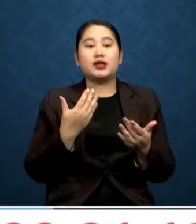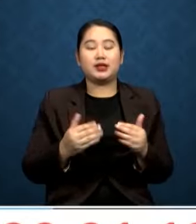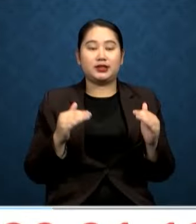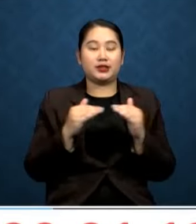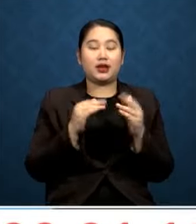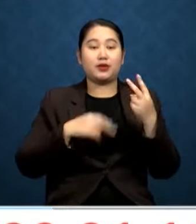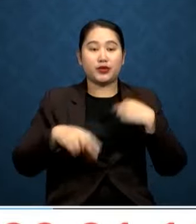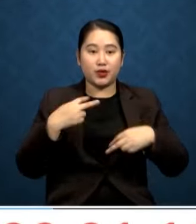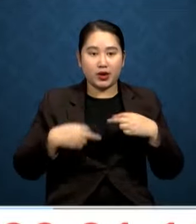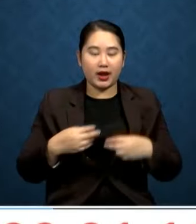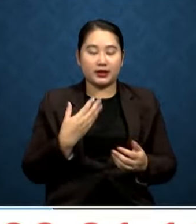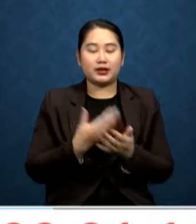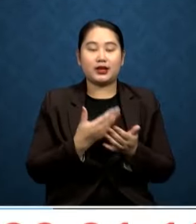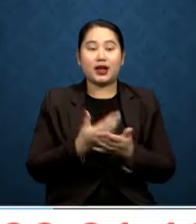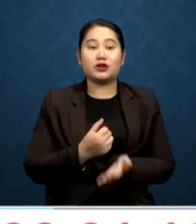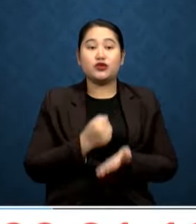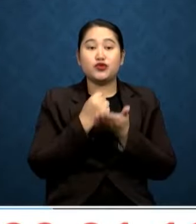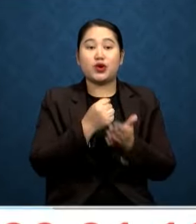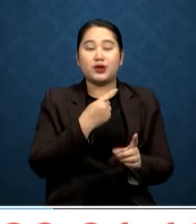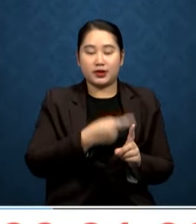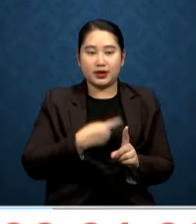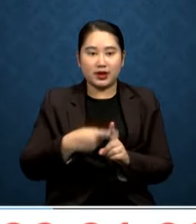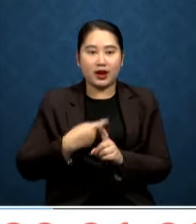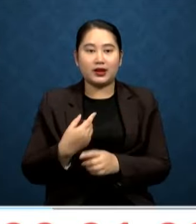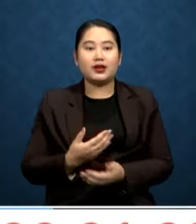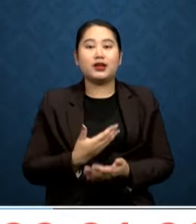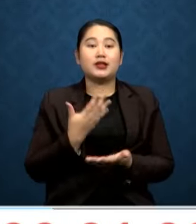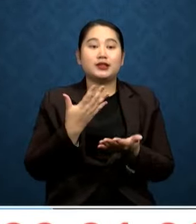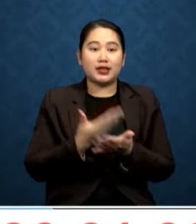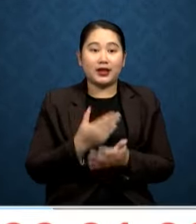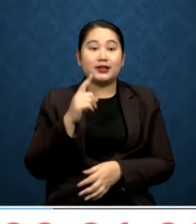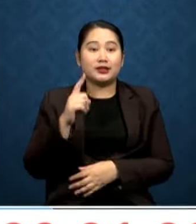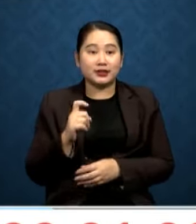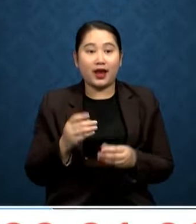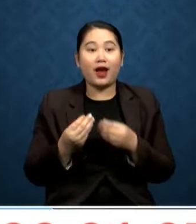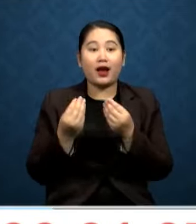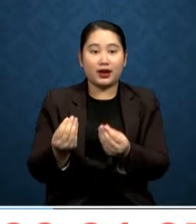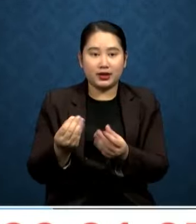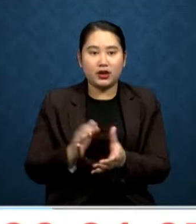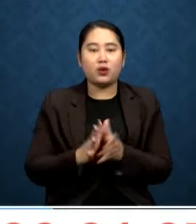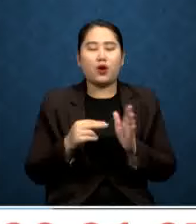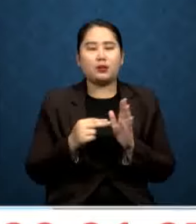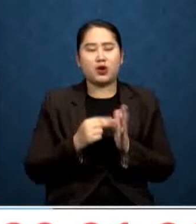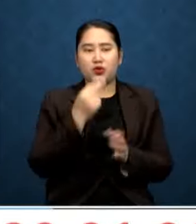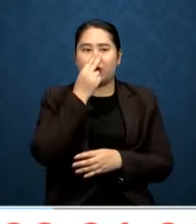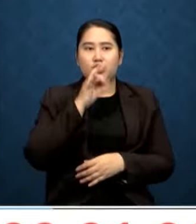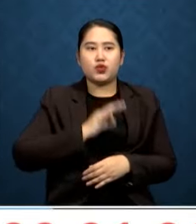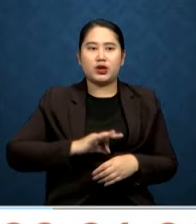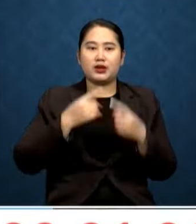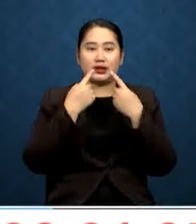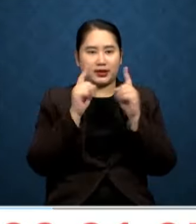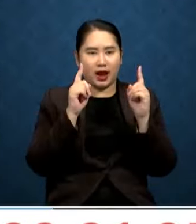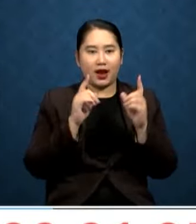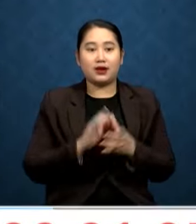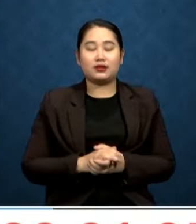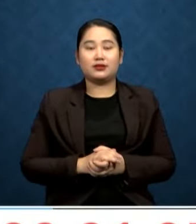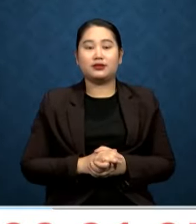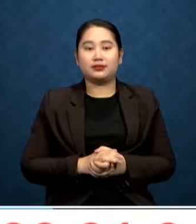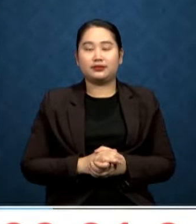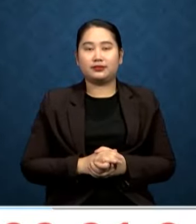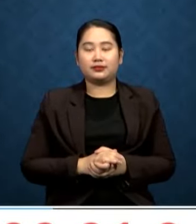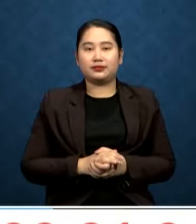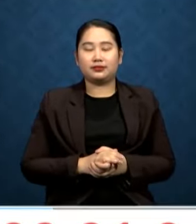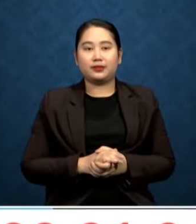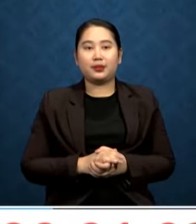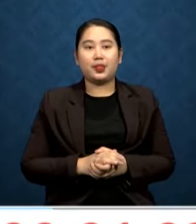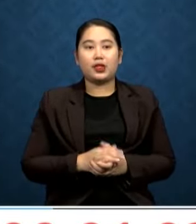45,000ครองชีพและการเสียชีวิตซึ่งจะเห็นได้ว่ามีความแตกต่างกันโดยสิ้นเชิงซึ่งค่า